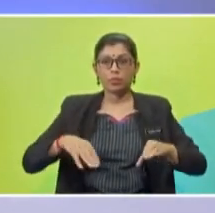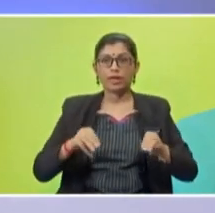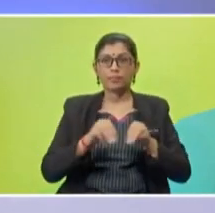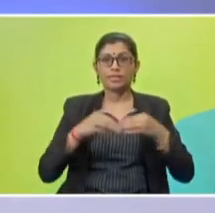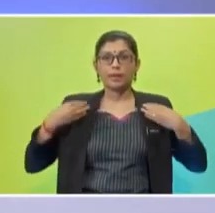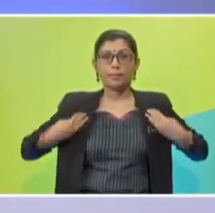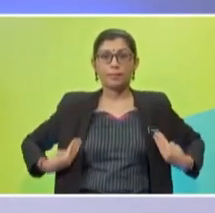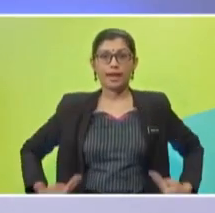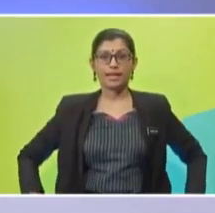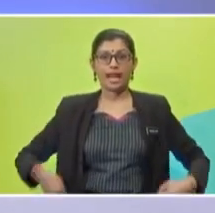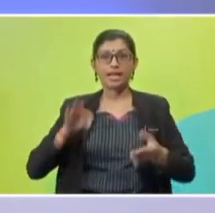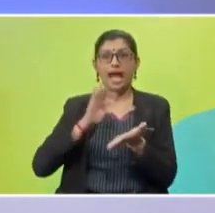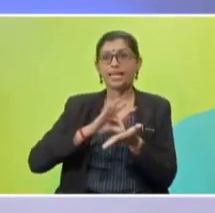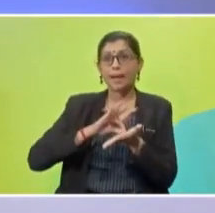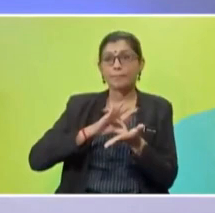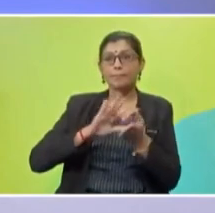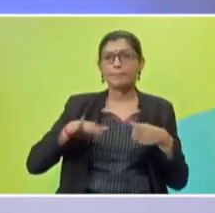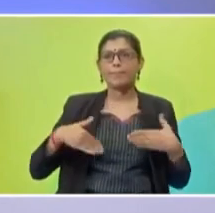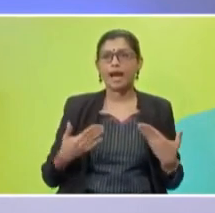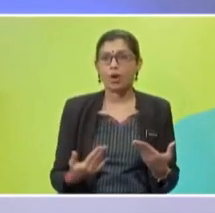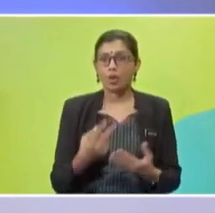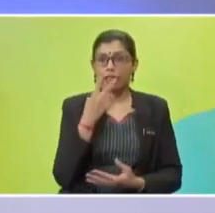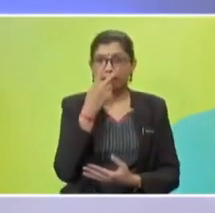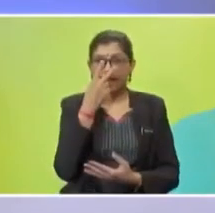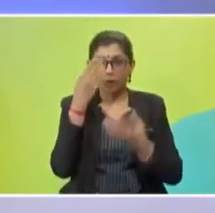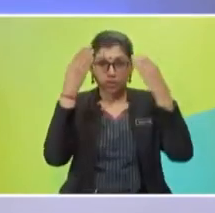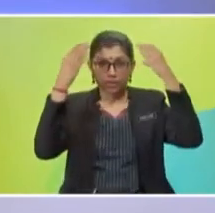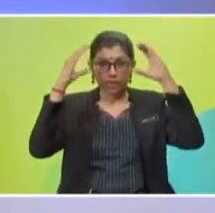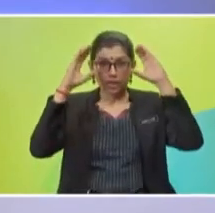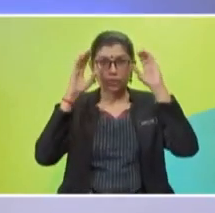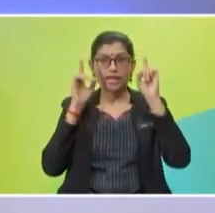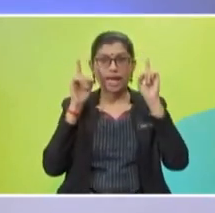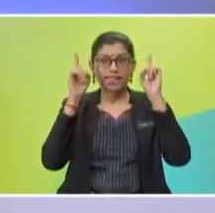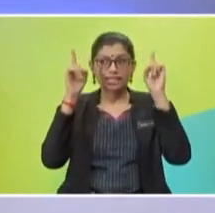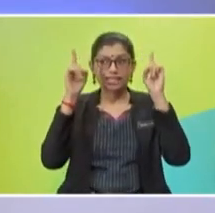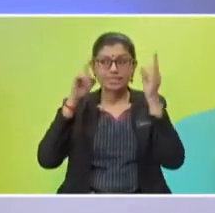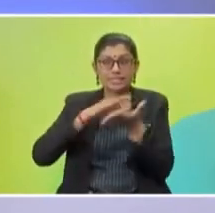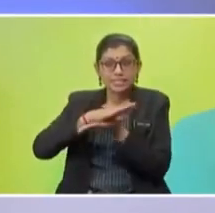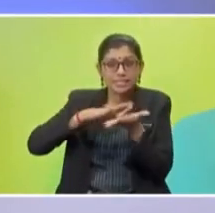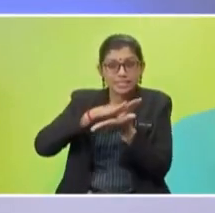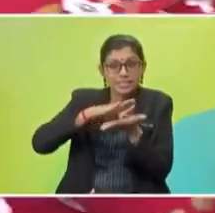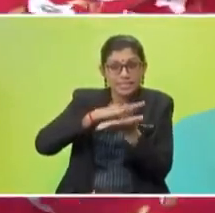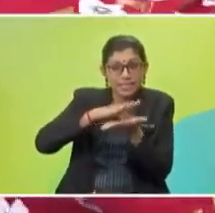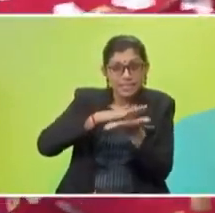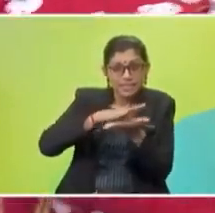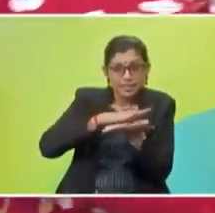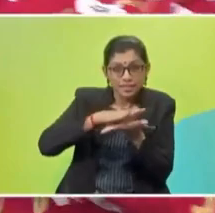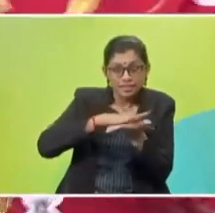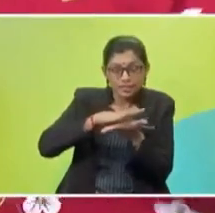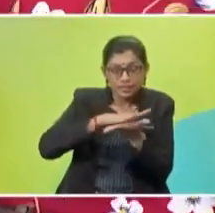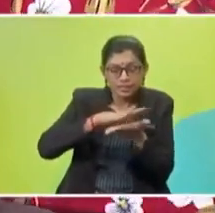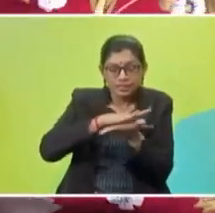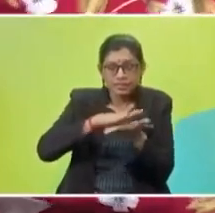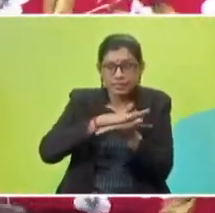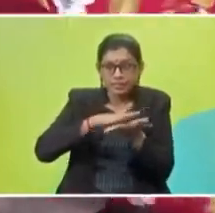Oke bulan ke game nafas ini ifan's lebih dulu mundur oke